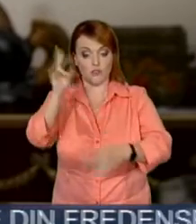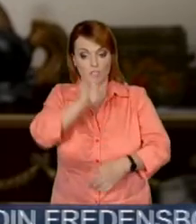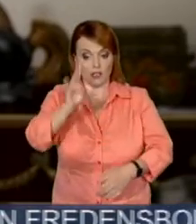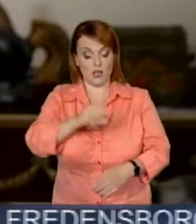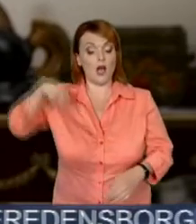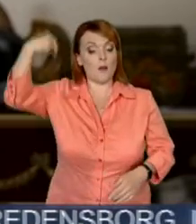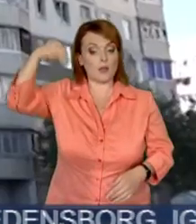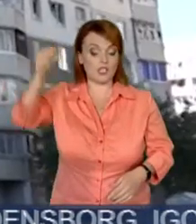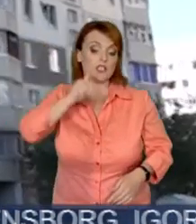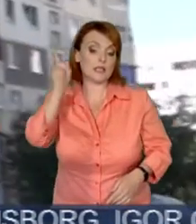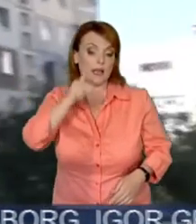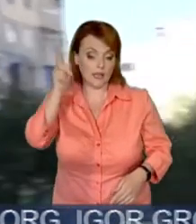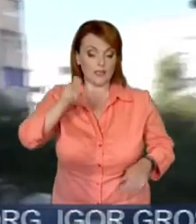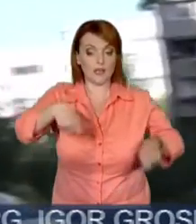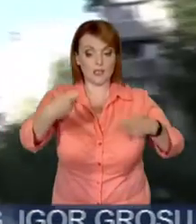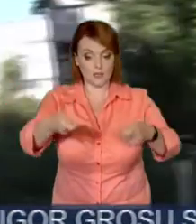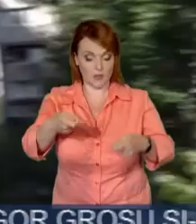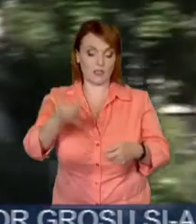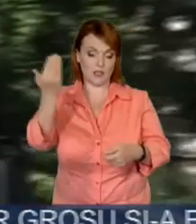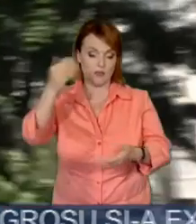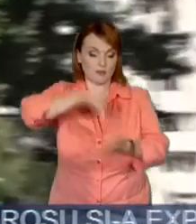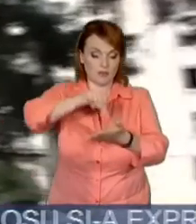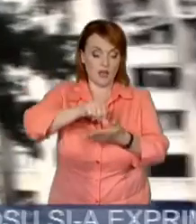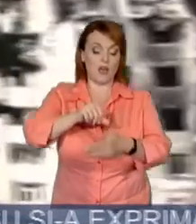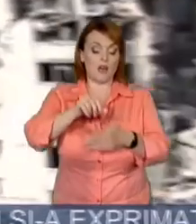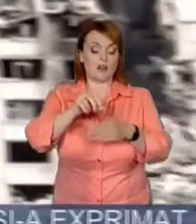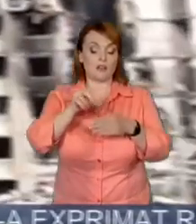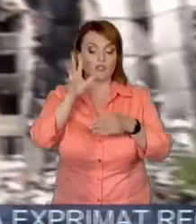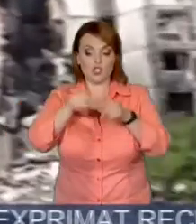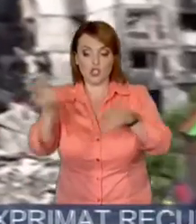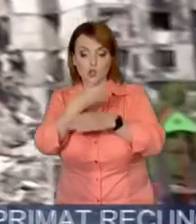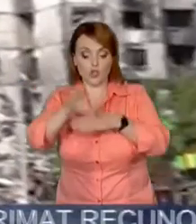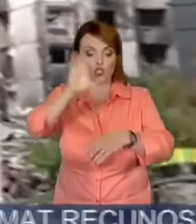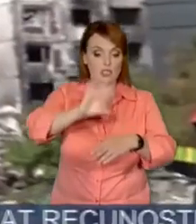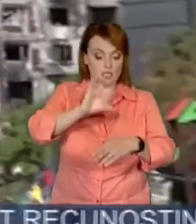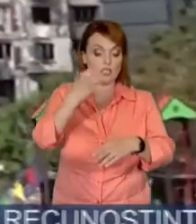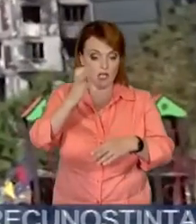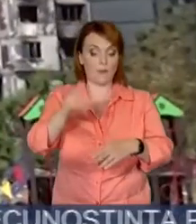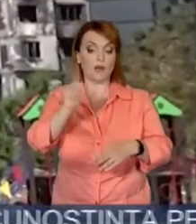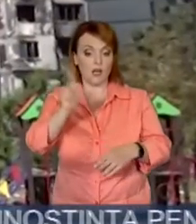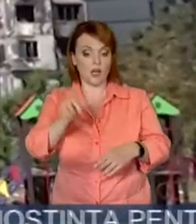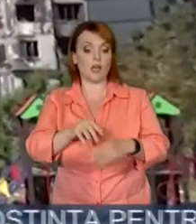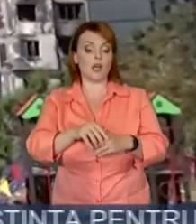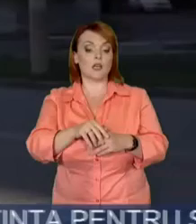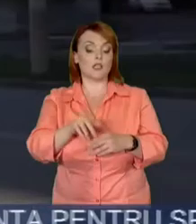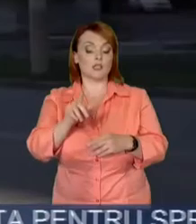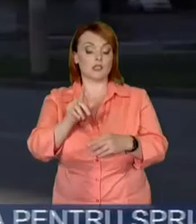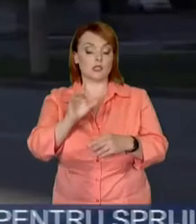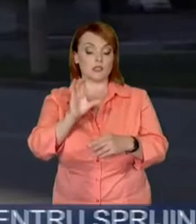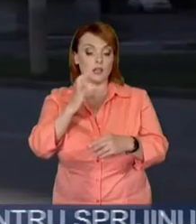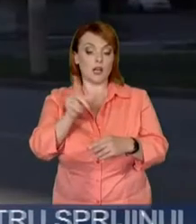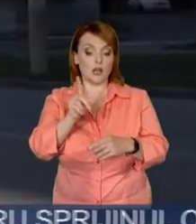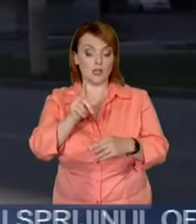Liderul de la Kiev, Volodymyr Zelensky, a transmis în mesajul de miercuri noapte către națiune că există vești bune din regiunea Harkov, iar